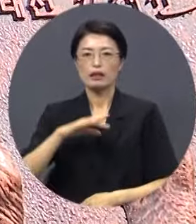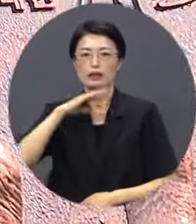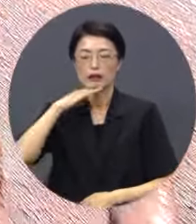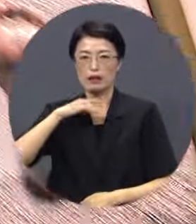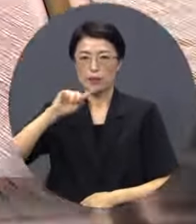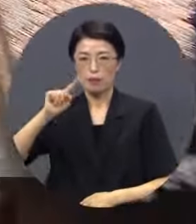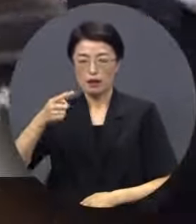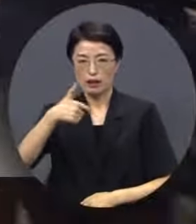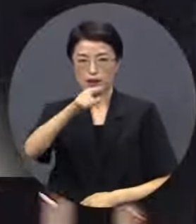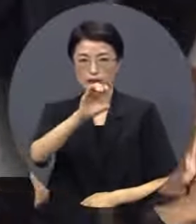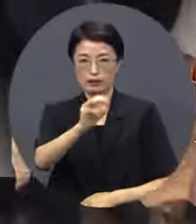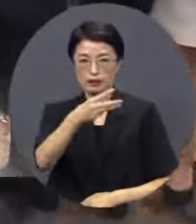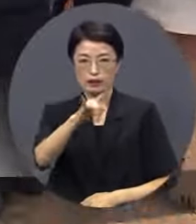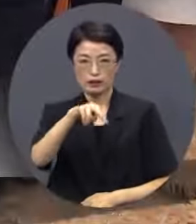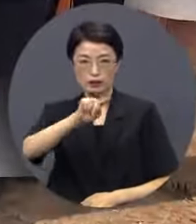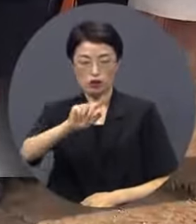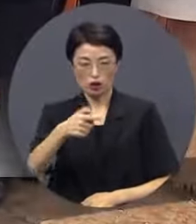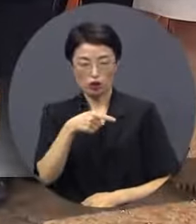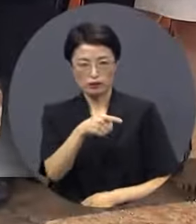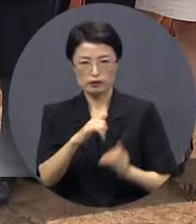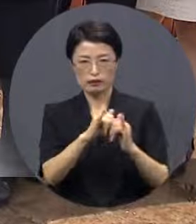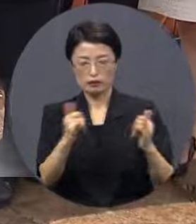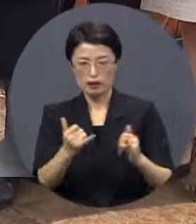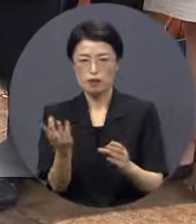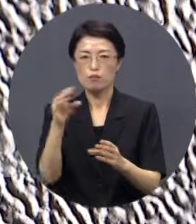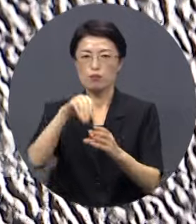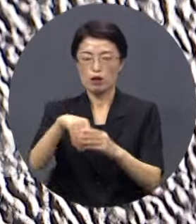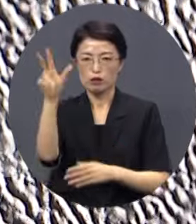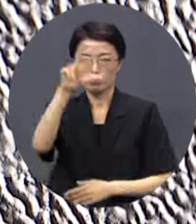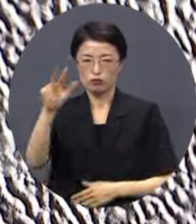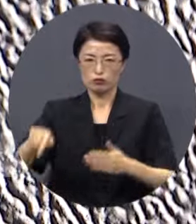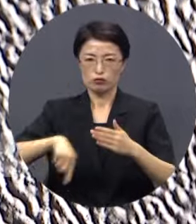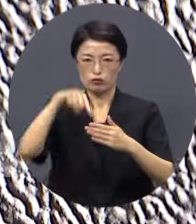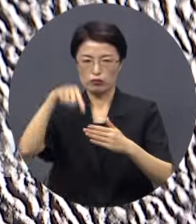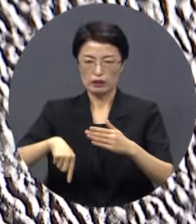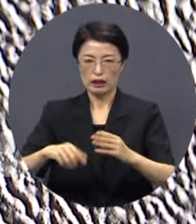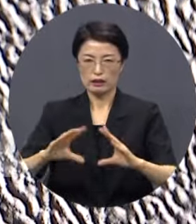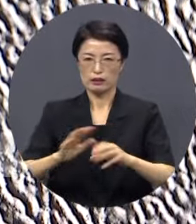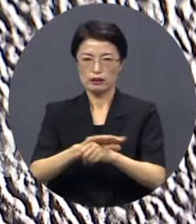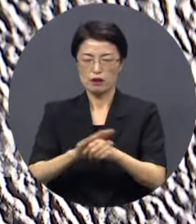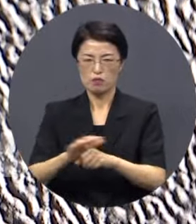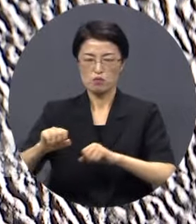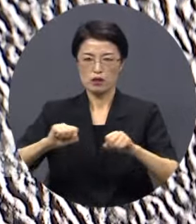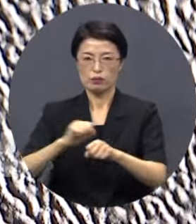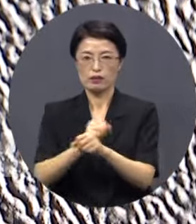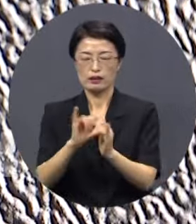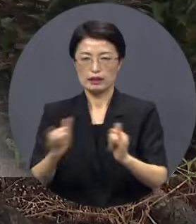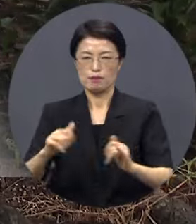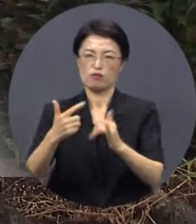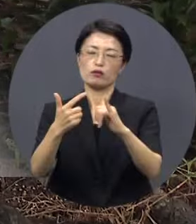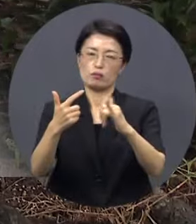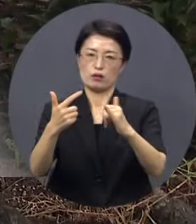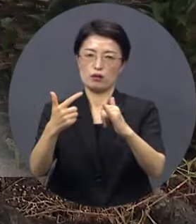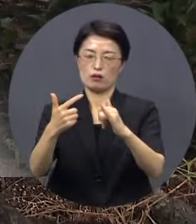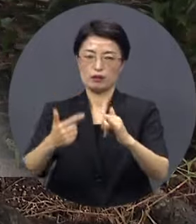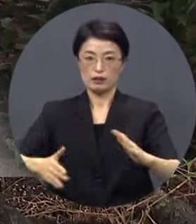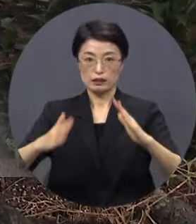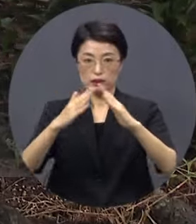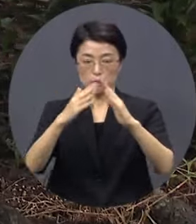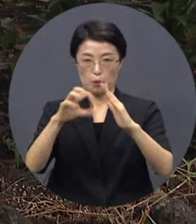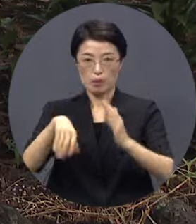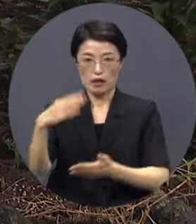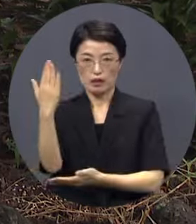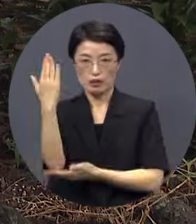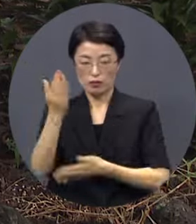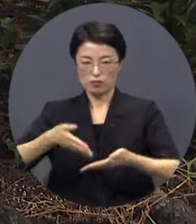강태선 애국지사를 포함해 국내에 생존한 애국지사는 모두 6명. 자택에 이처럼 기림비가 설치된